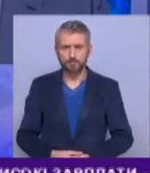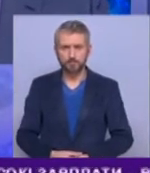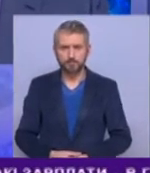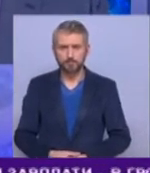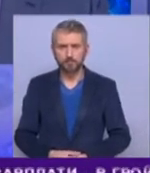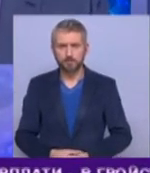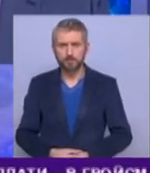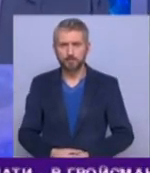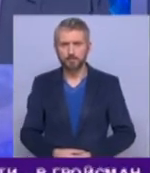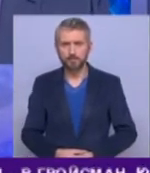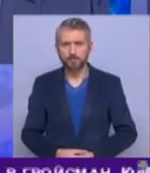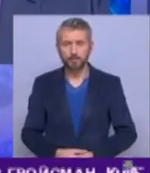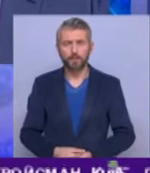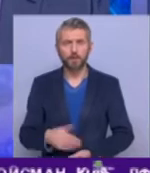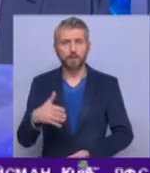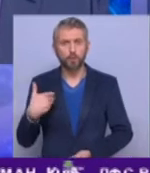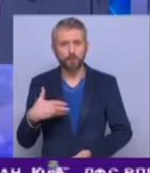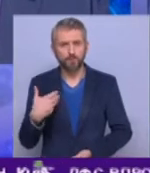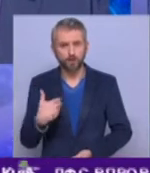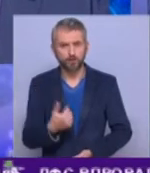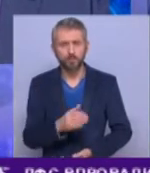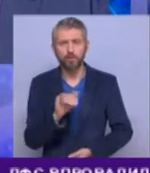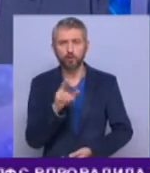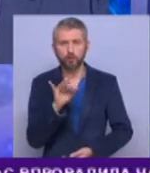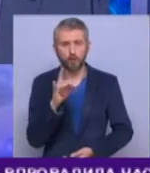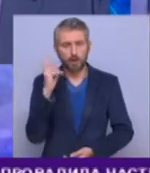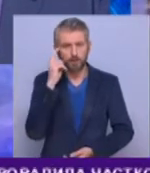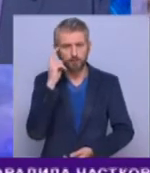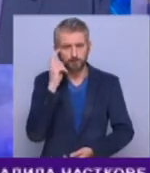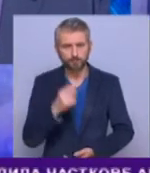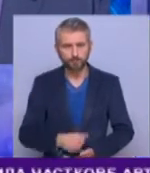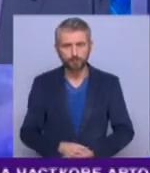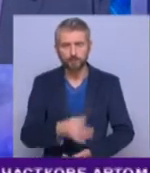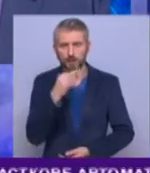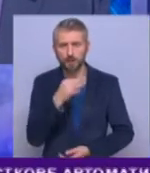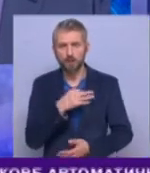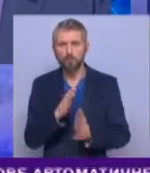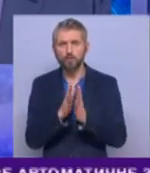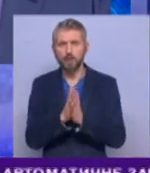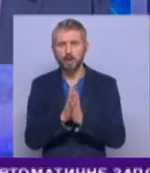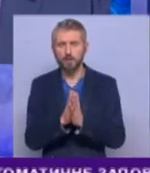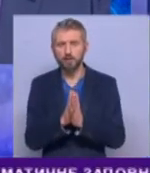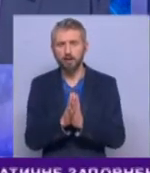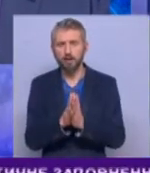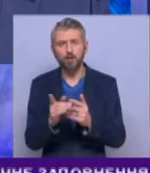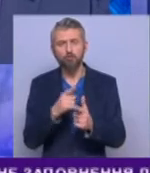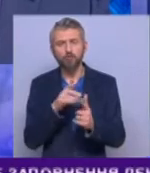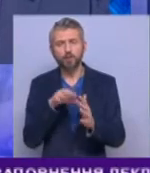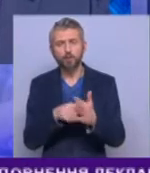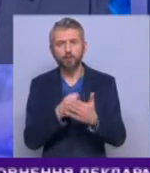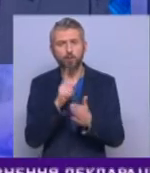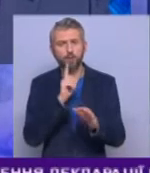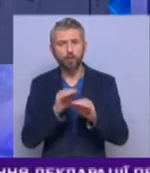Добрий вечір. Добрий вечір. Як вас звуть, звідки ви? Скажіть, будь ласка, чи відноситься до